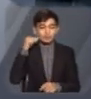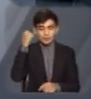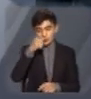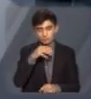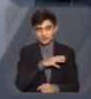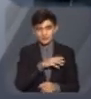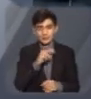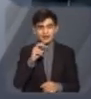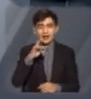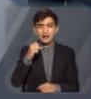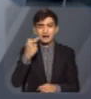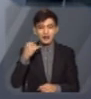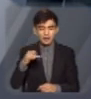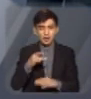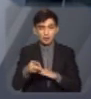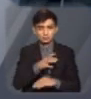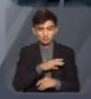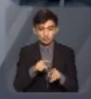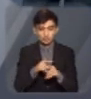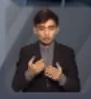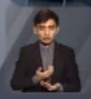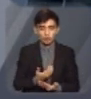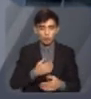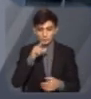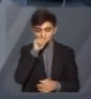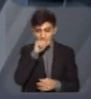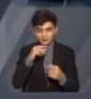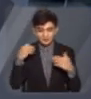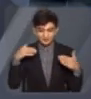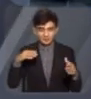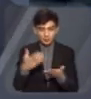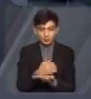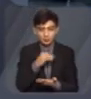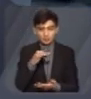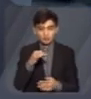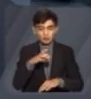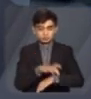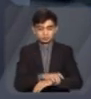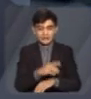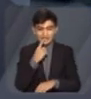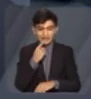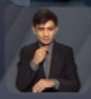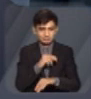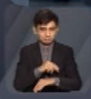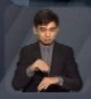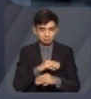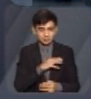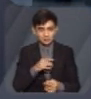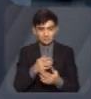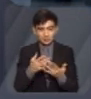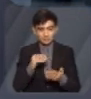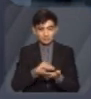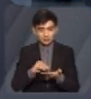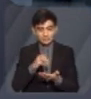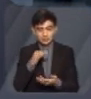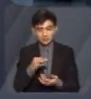района Восточно-Казахстанской области обнаружили живую птицу с прикрепленными кольцами, украшенными красными иероглифами. Объяснение